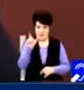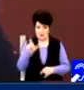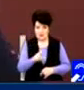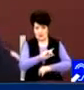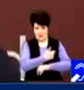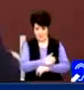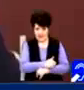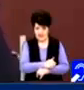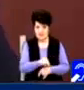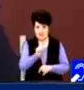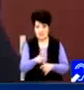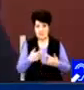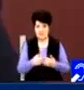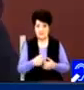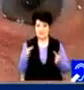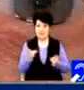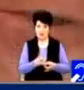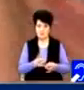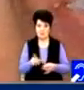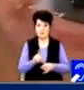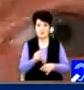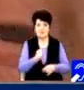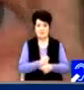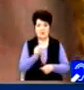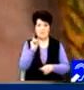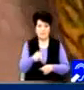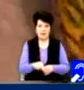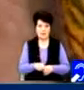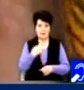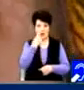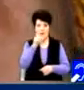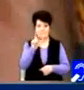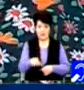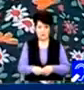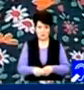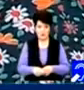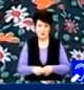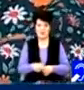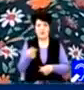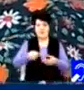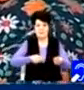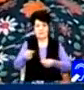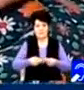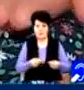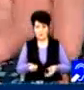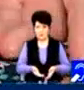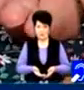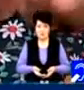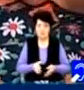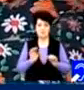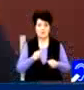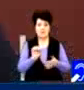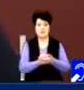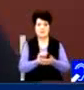aceste secții trebuie să recurgă la anumite ere clicuri pentru ca persoana să și pună semnatura putem să ne trezim cu dosare